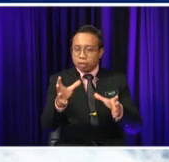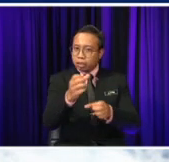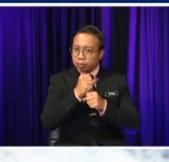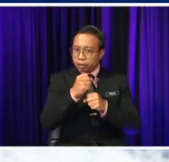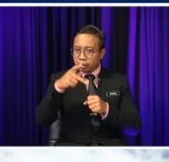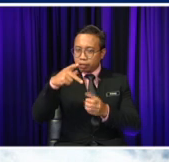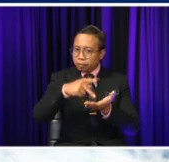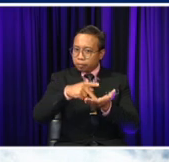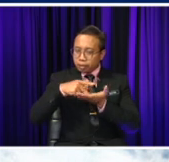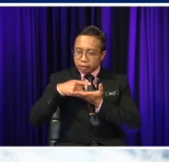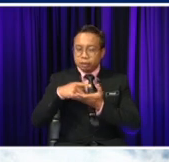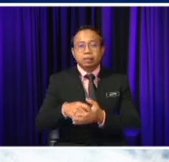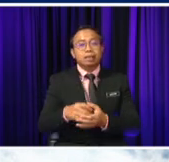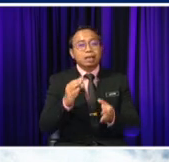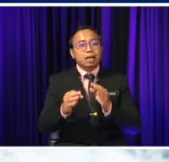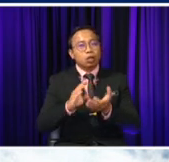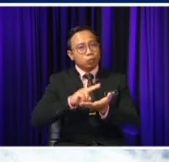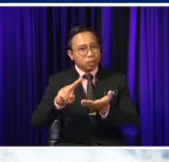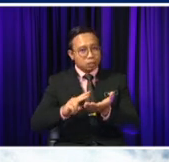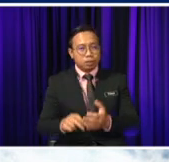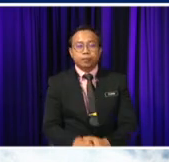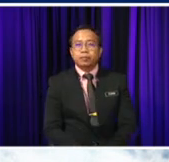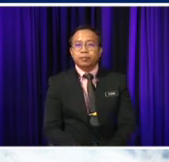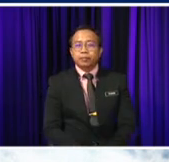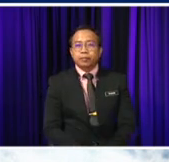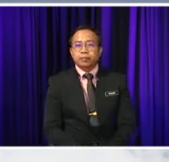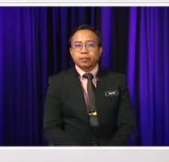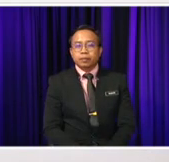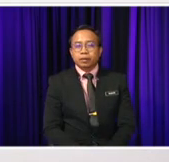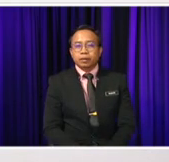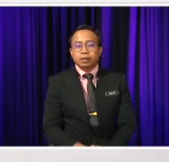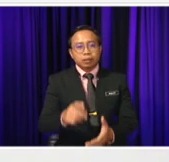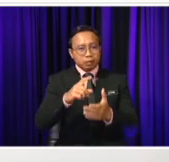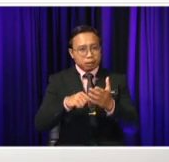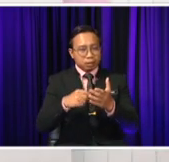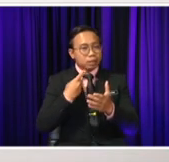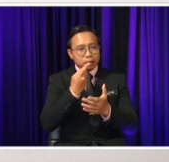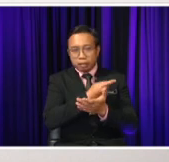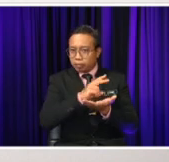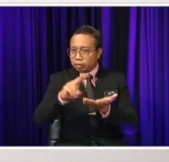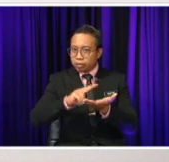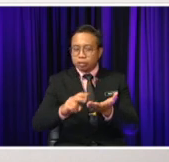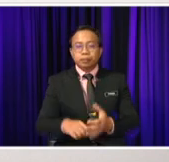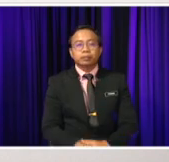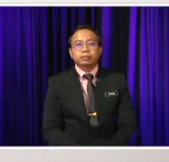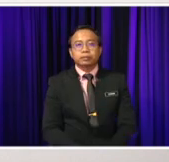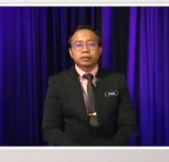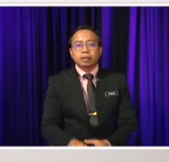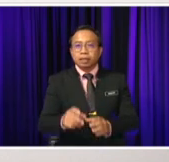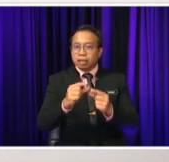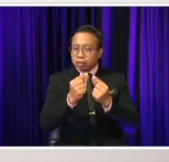kalau kita baca apakah itu tengok dapat pahala kalau kita baca Alquran